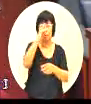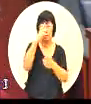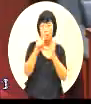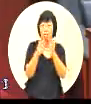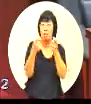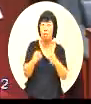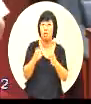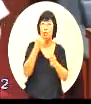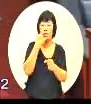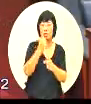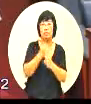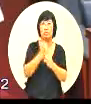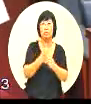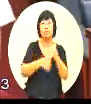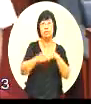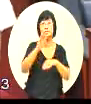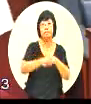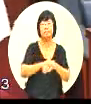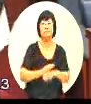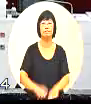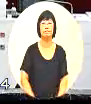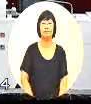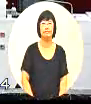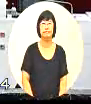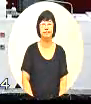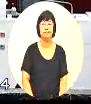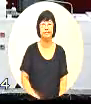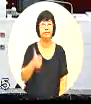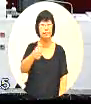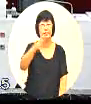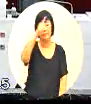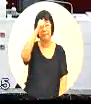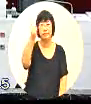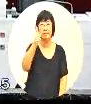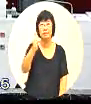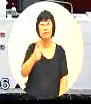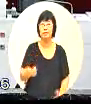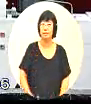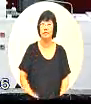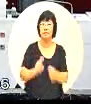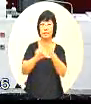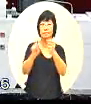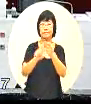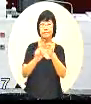果，也不一定。 谢谢黄议员，休息十分钟。